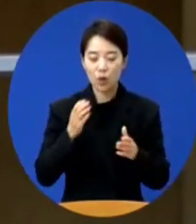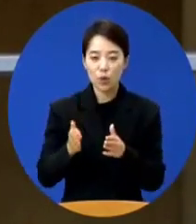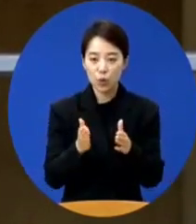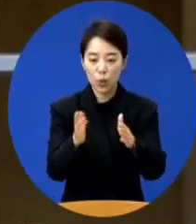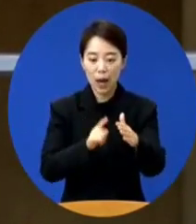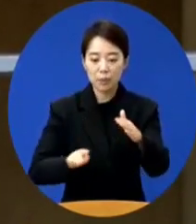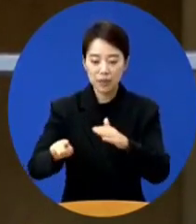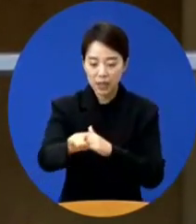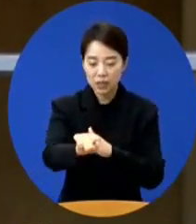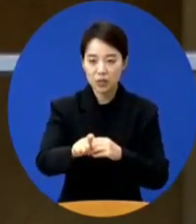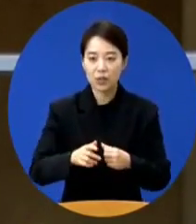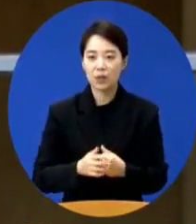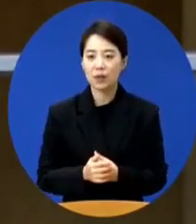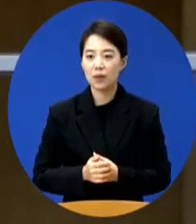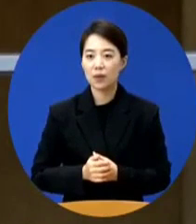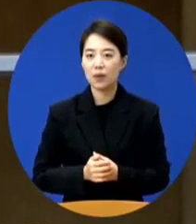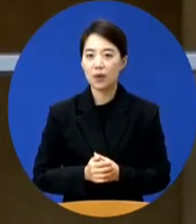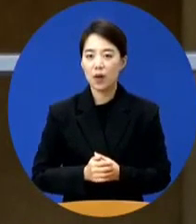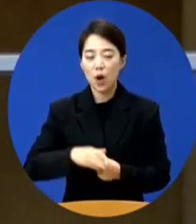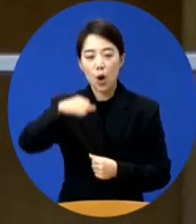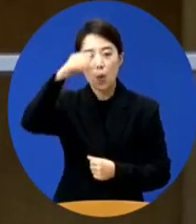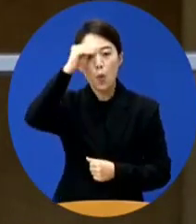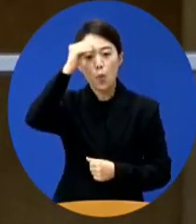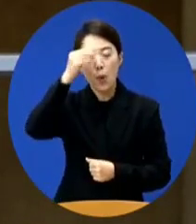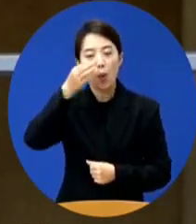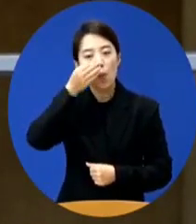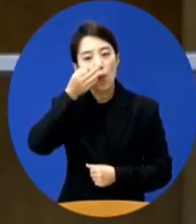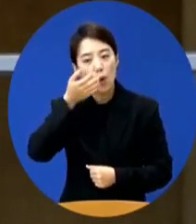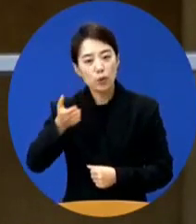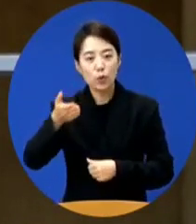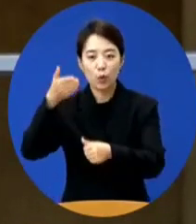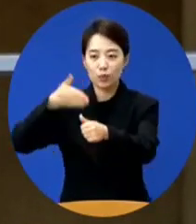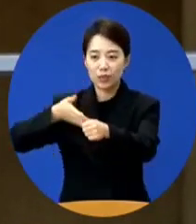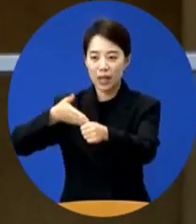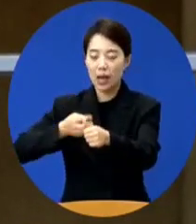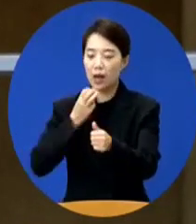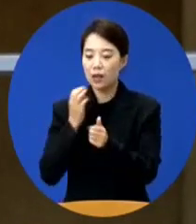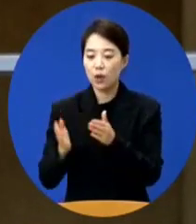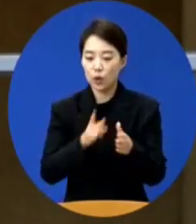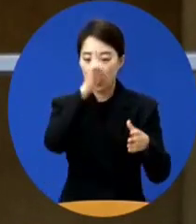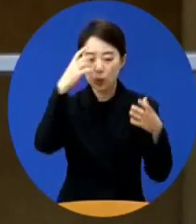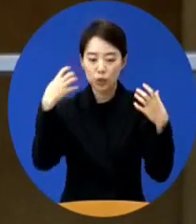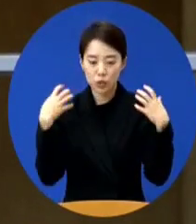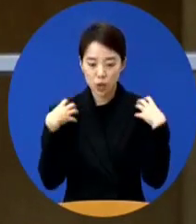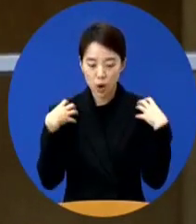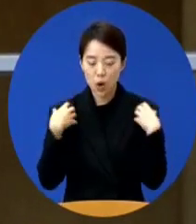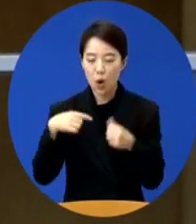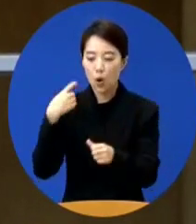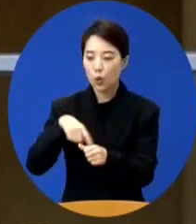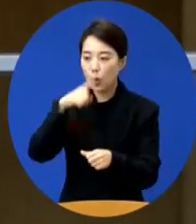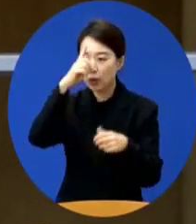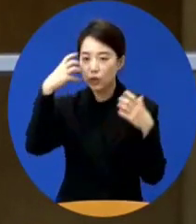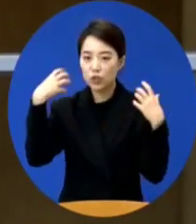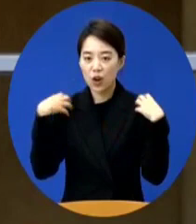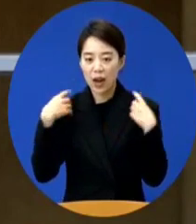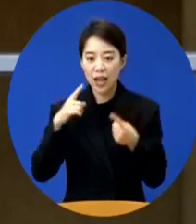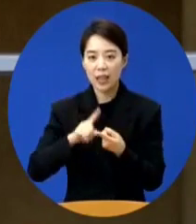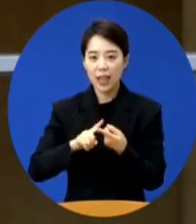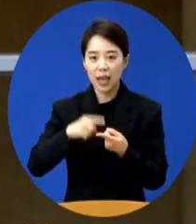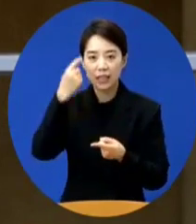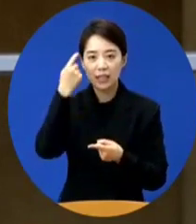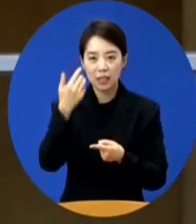앞장서서 모범을 보여주시기 부탁드리며 경기도청, 경기도교육청에